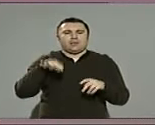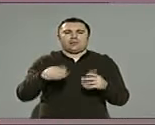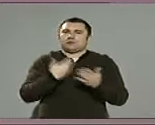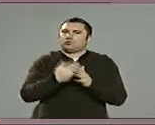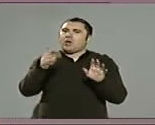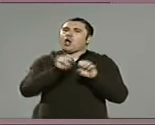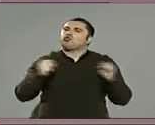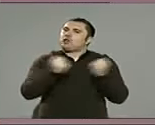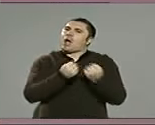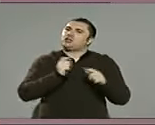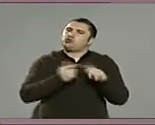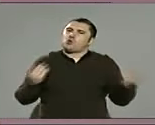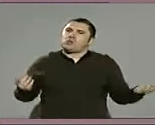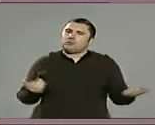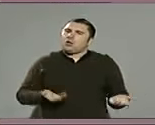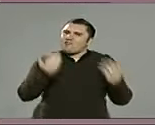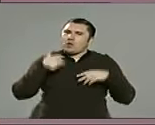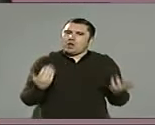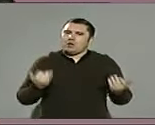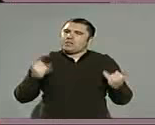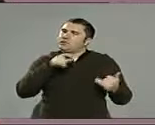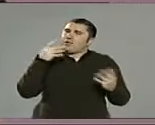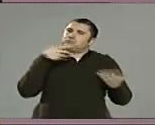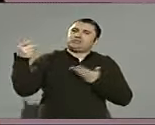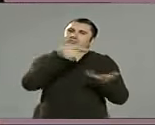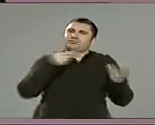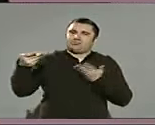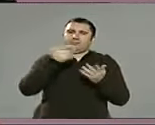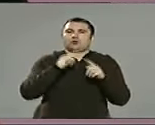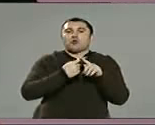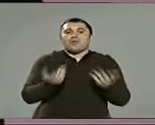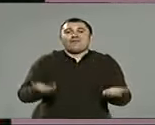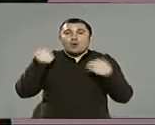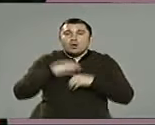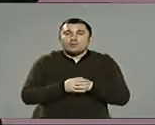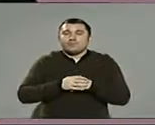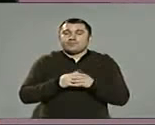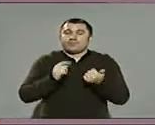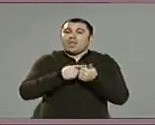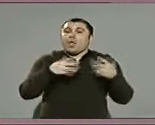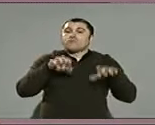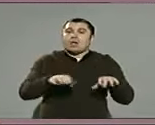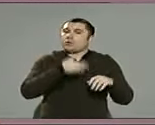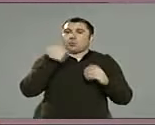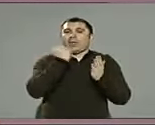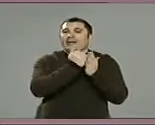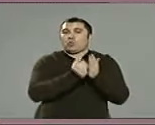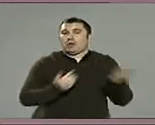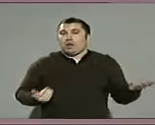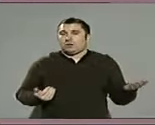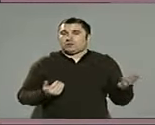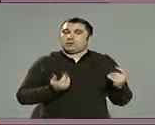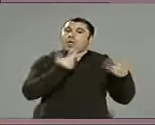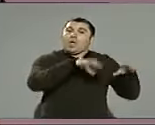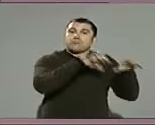gigantischen Staatsschulden in Europa und der Welt, über die wir jetzt reden? Nicht vergessen, es waren unregulierte Banken, die seinerzeit die Staaten gezwungen